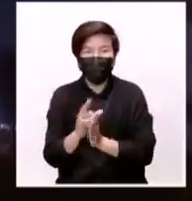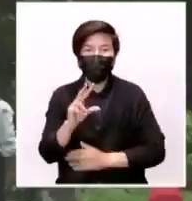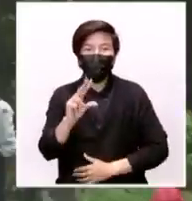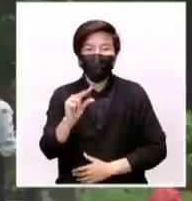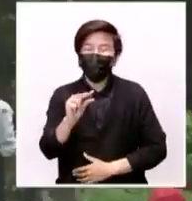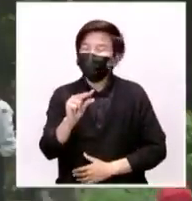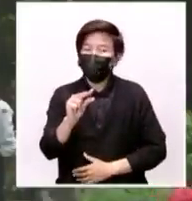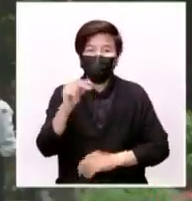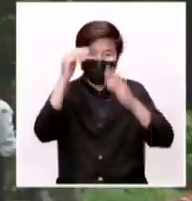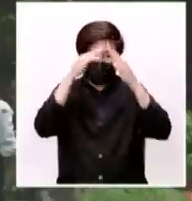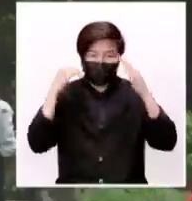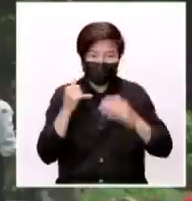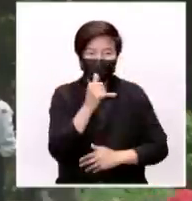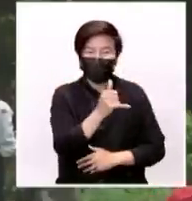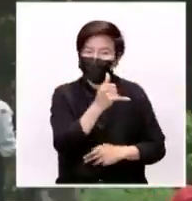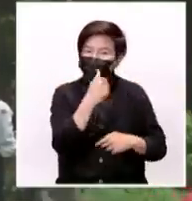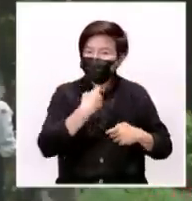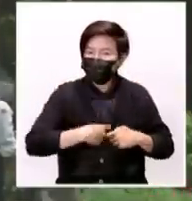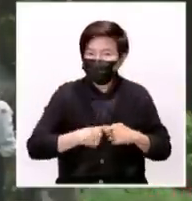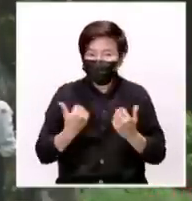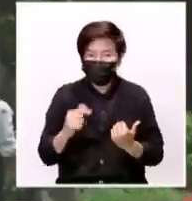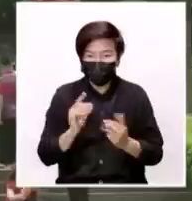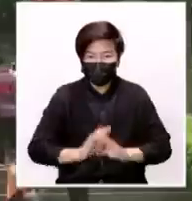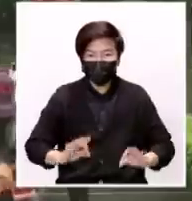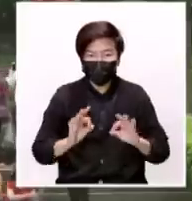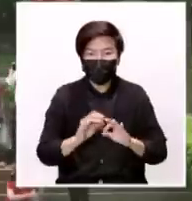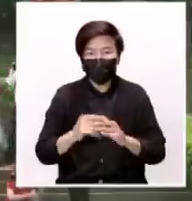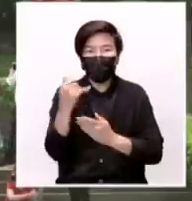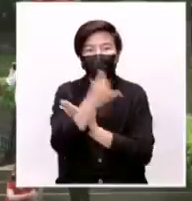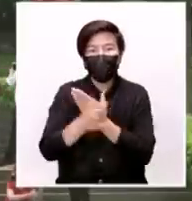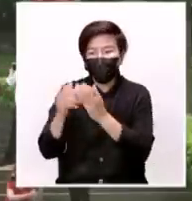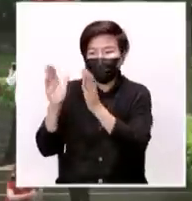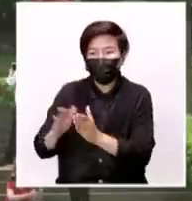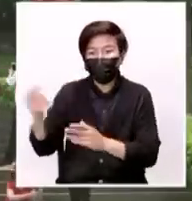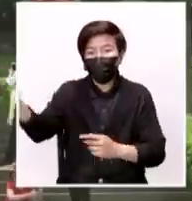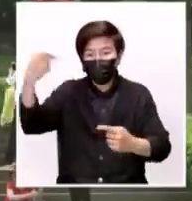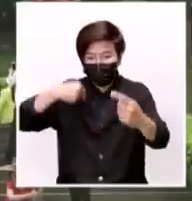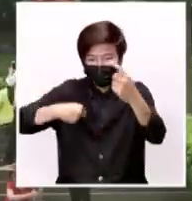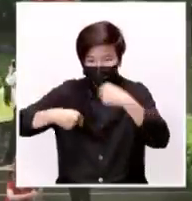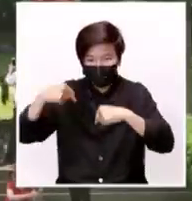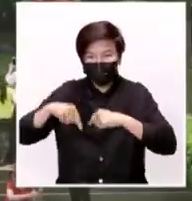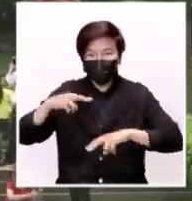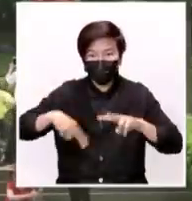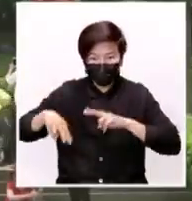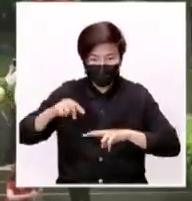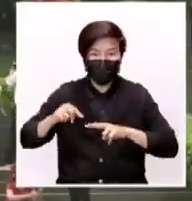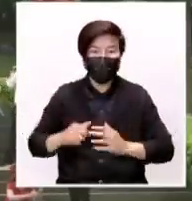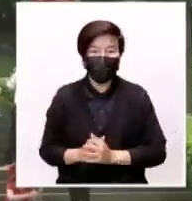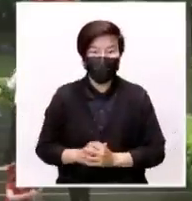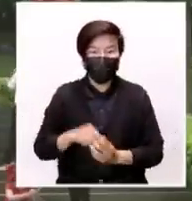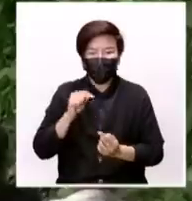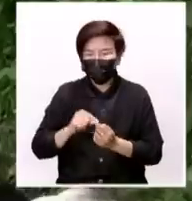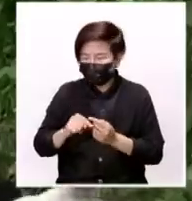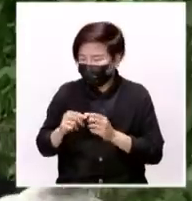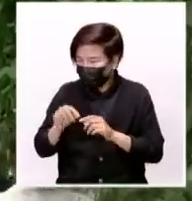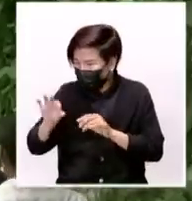เลยทีเดียวค่ะแล้วก็มีการเรียกร้องให้ทางการท้องถิ่นสุ่มตรวจเชื้อชาวต่างชาติที่เดินทางเข้าเวียดนามไม่นานมานี้ด้วยนะคะก็คือไปแรนดอมเช็คเล